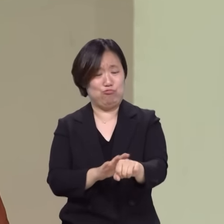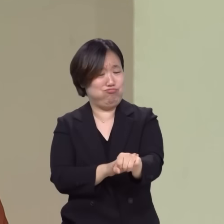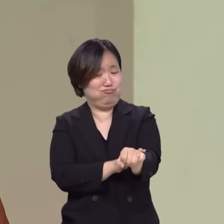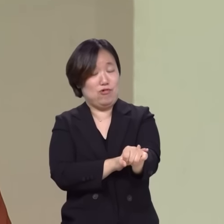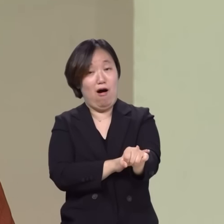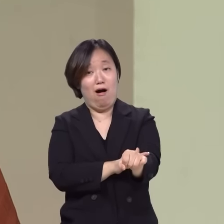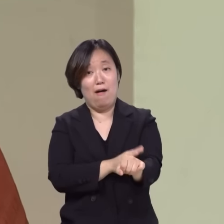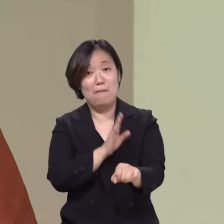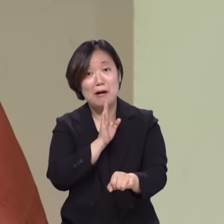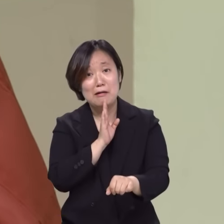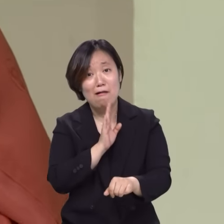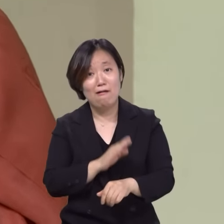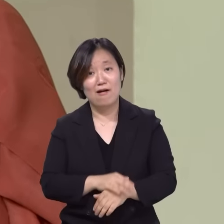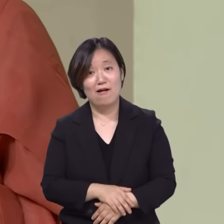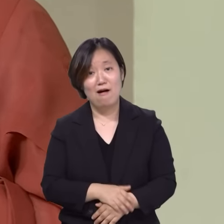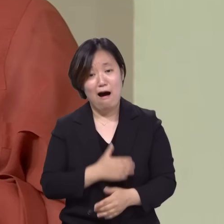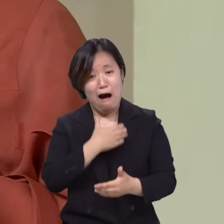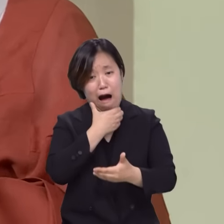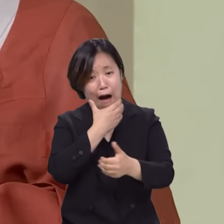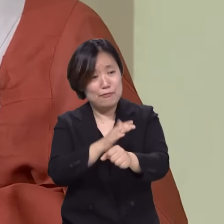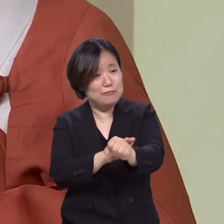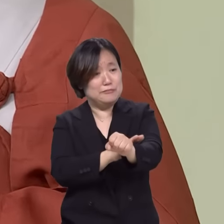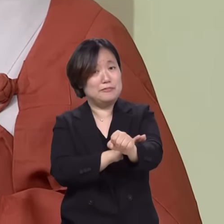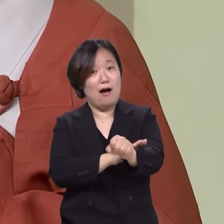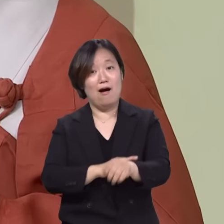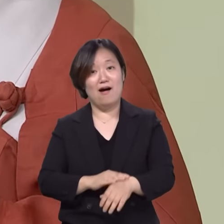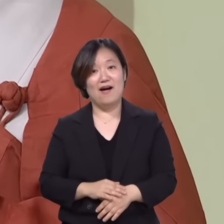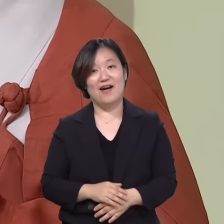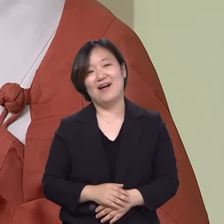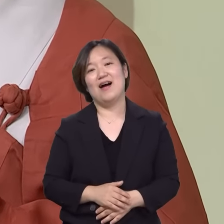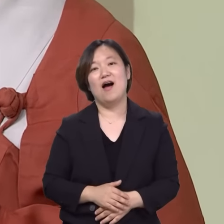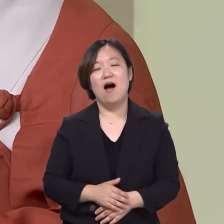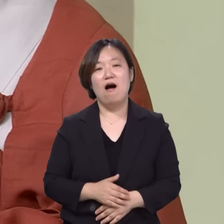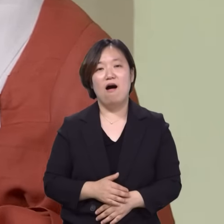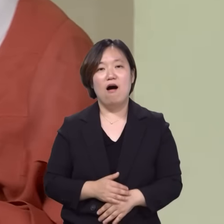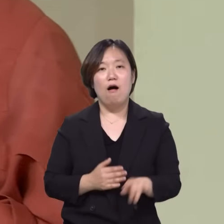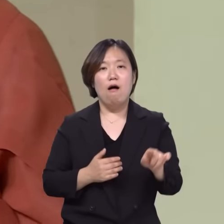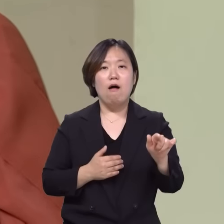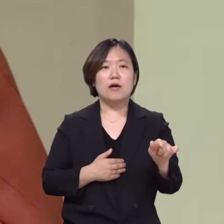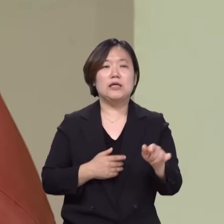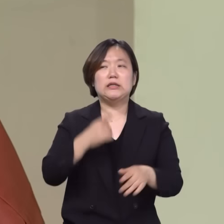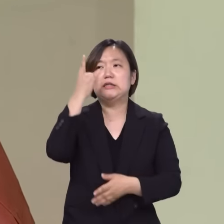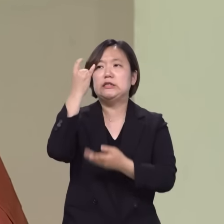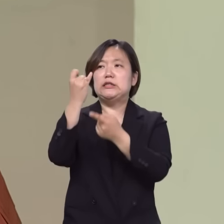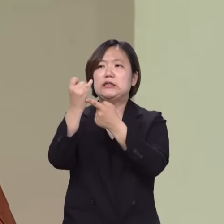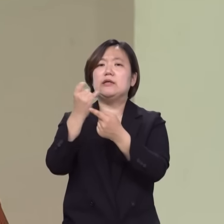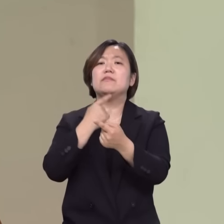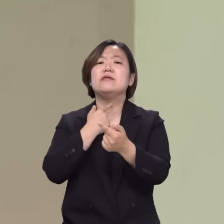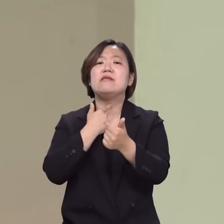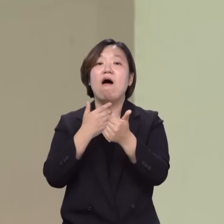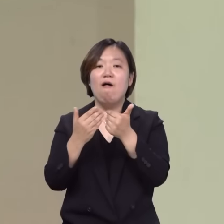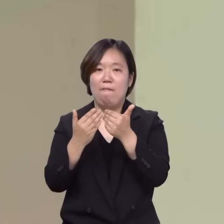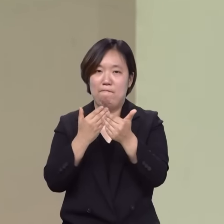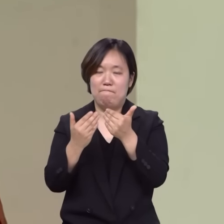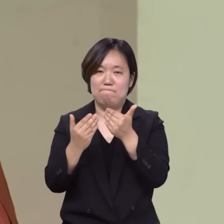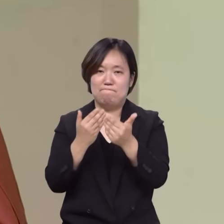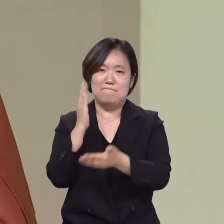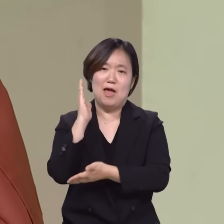끼치지 않습니까 생생하게 이걸 체험한 그 비구니 스님께서